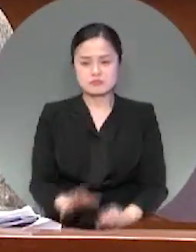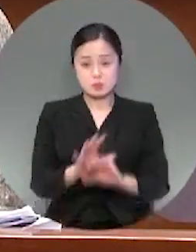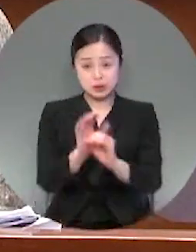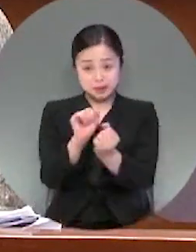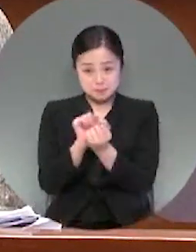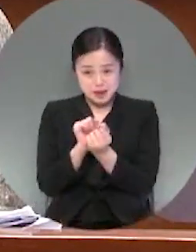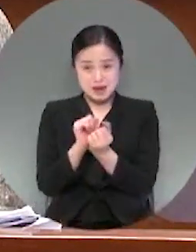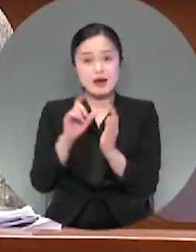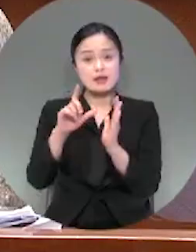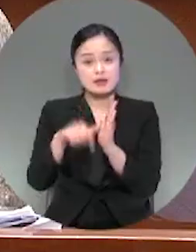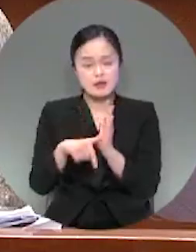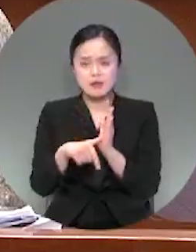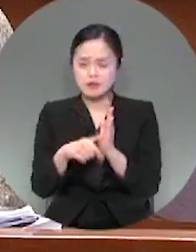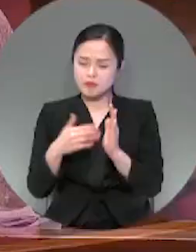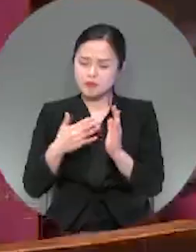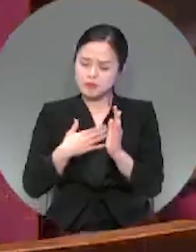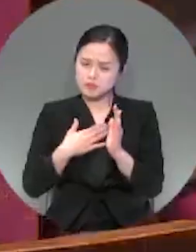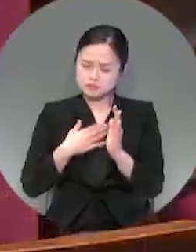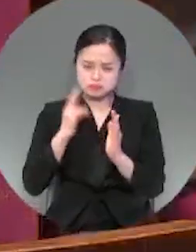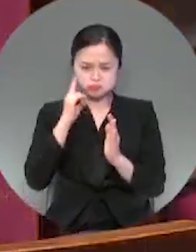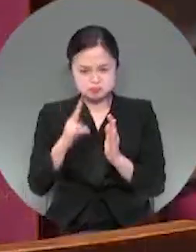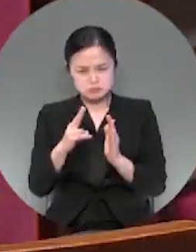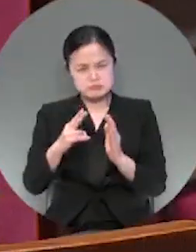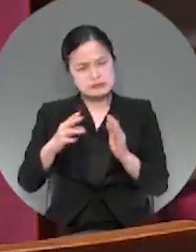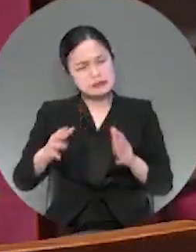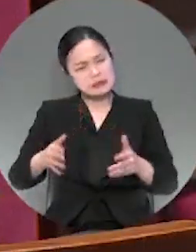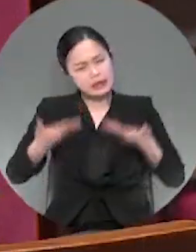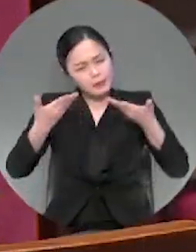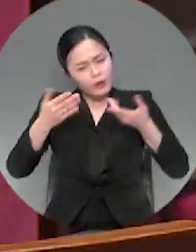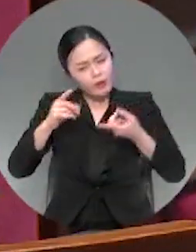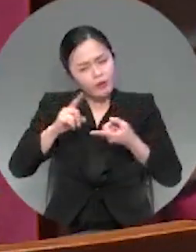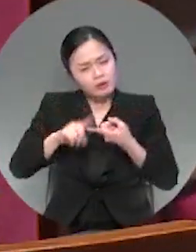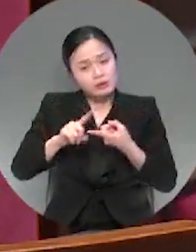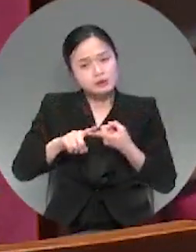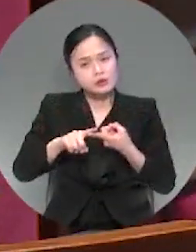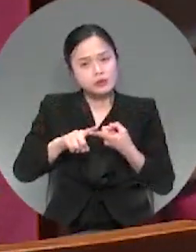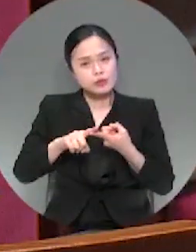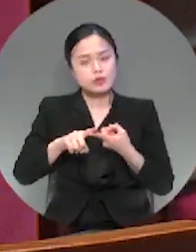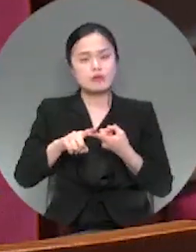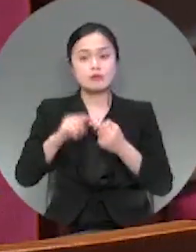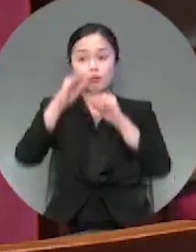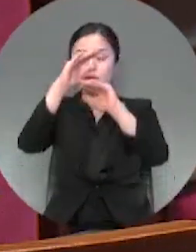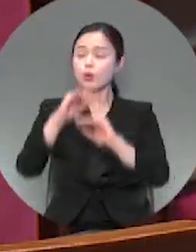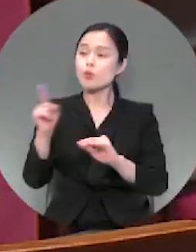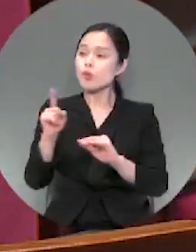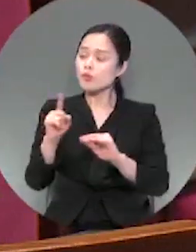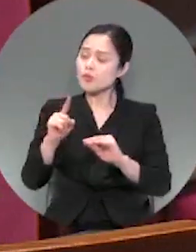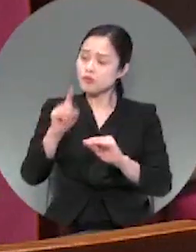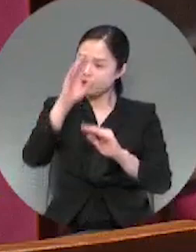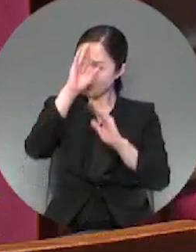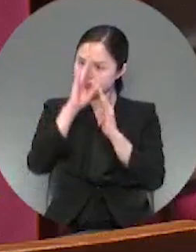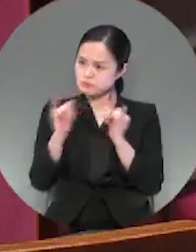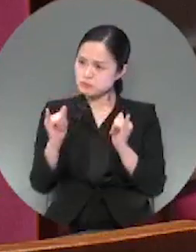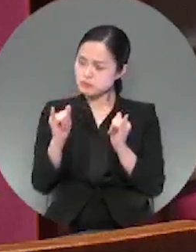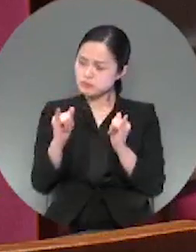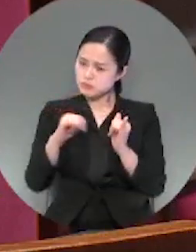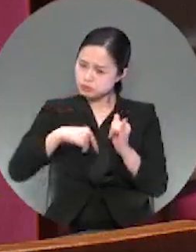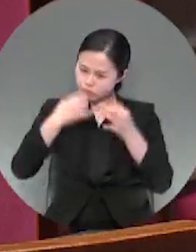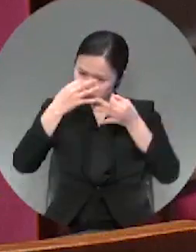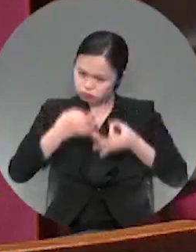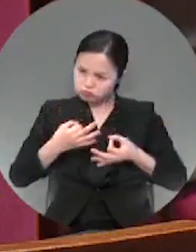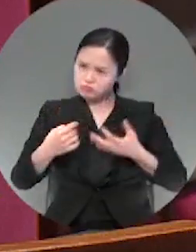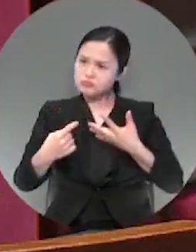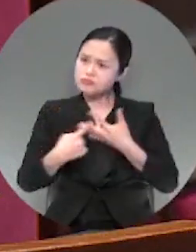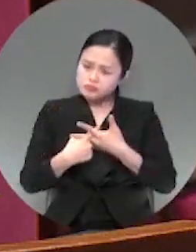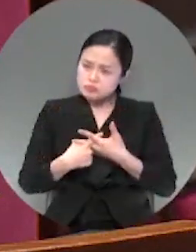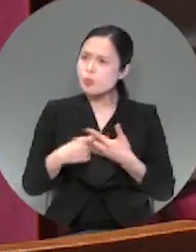개발. 자, 위험도를 어떻게 측정합니까? 집에서 혼자 앉아 가지고 있는데 말씀대로 위험도를 무슨 수로